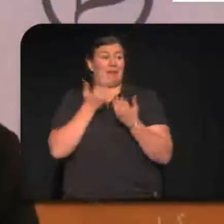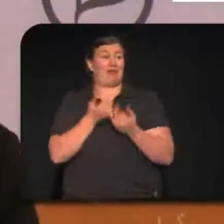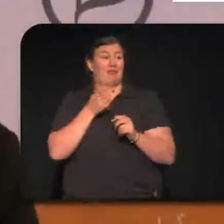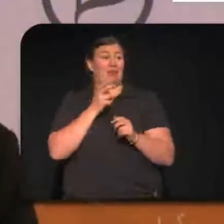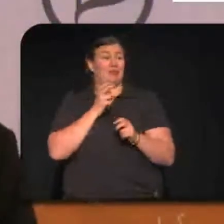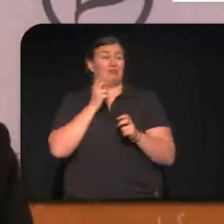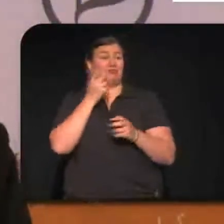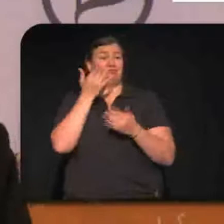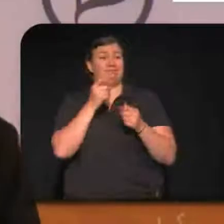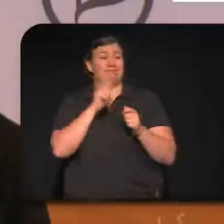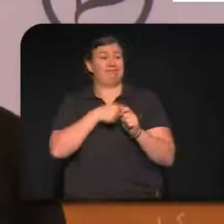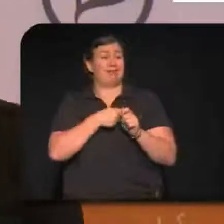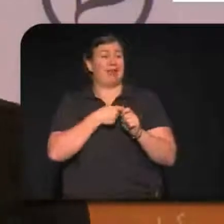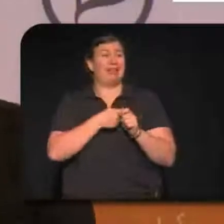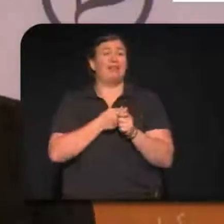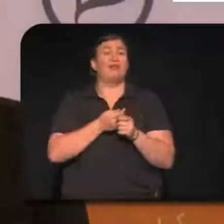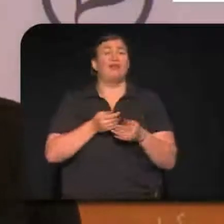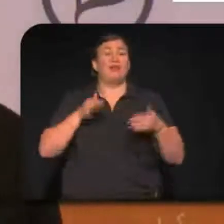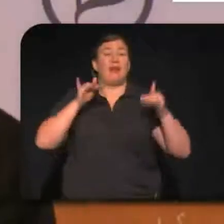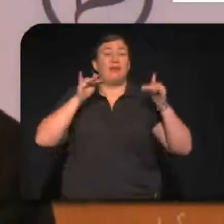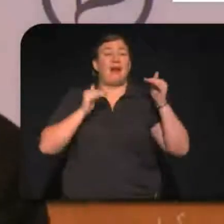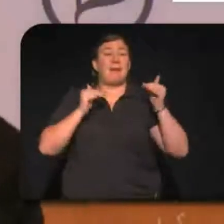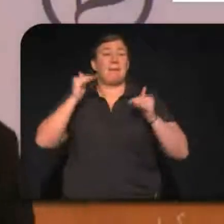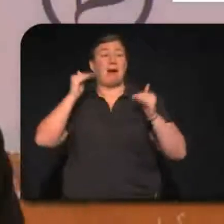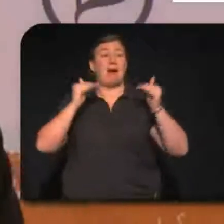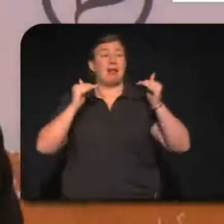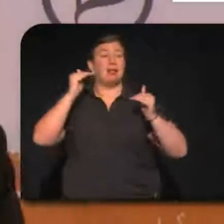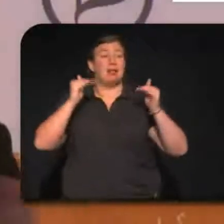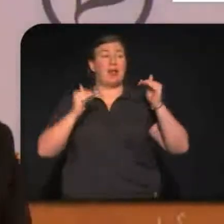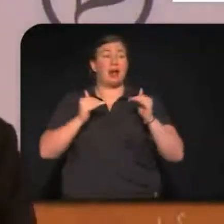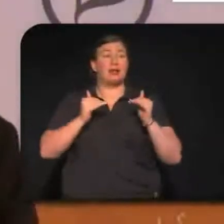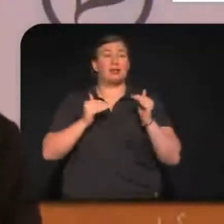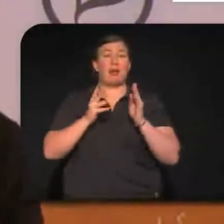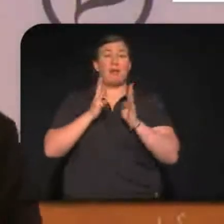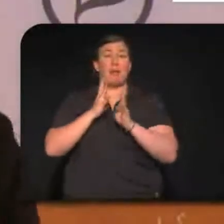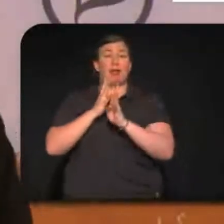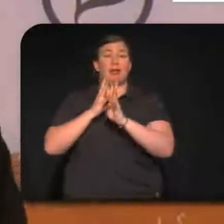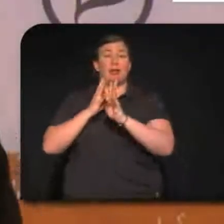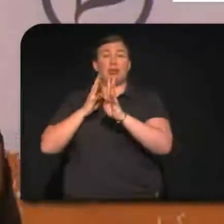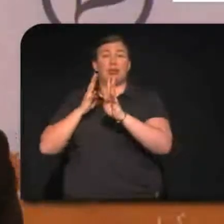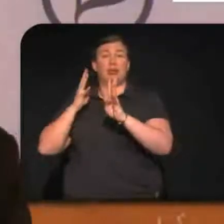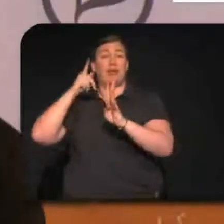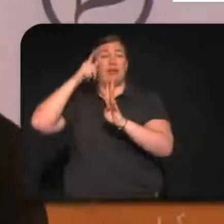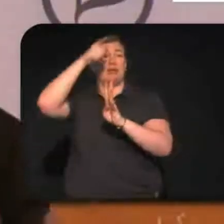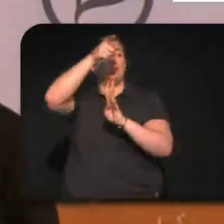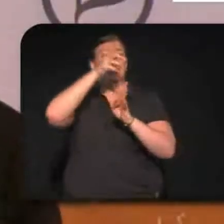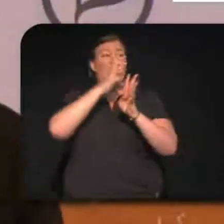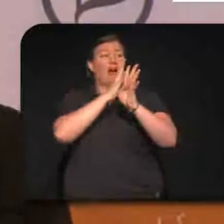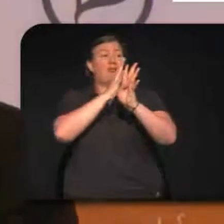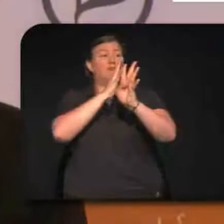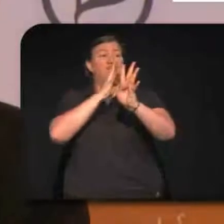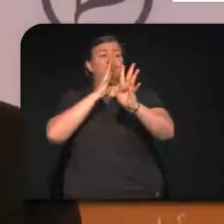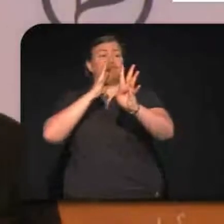es funktioniert nämlich nicht ich sehe Schlange und Lehre ohne gleichzeitig